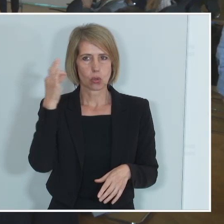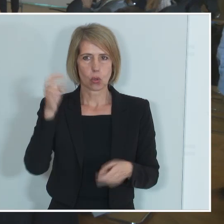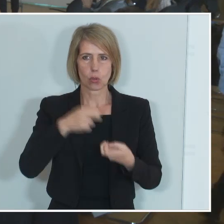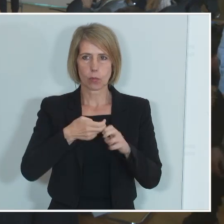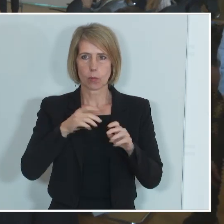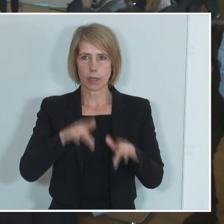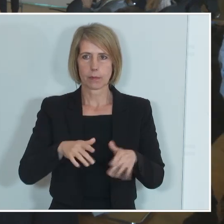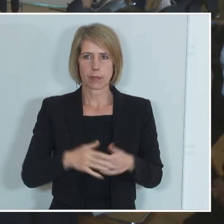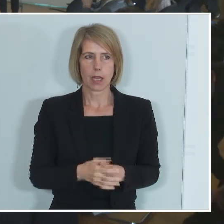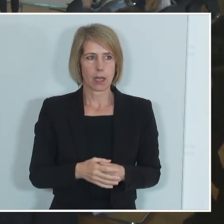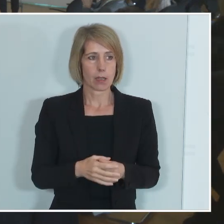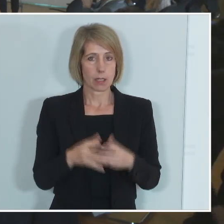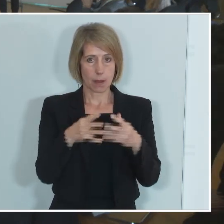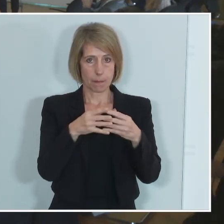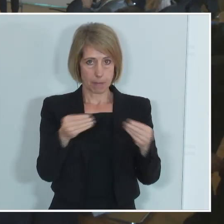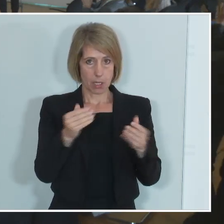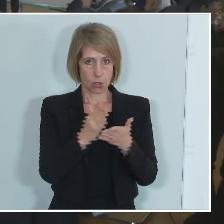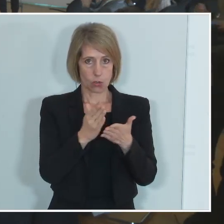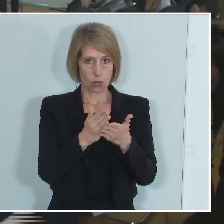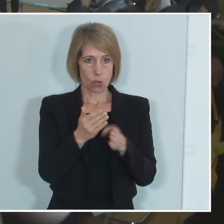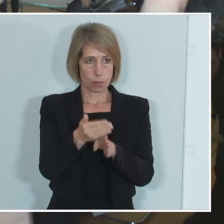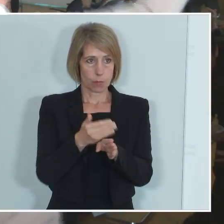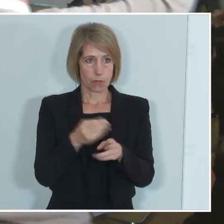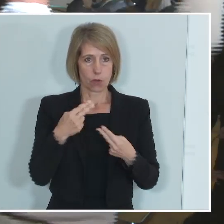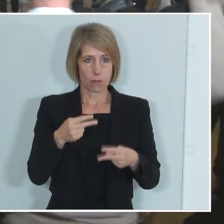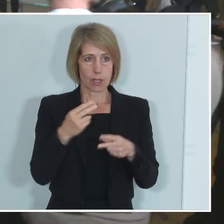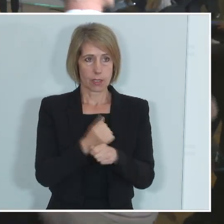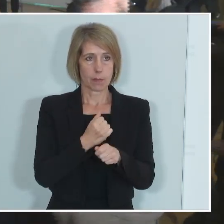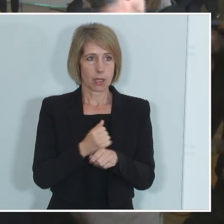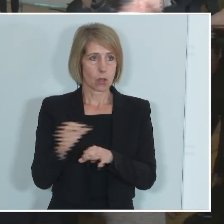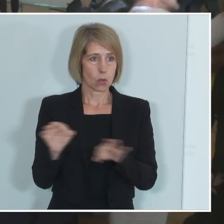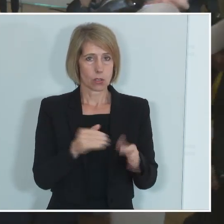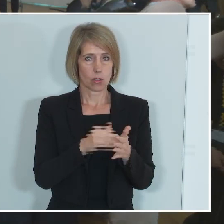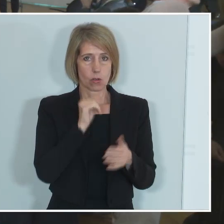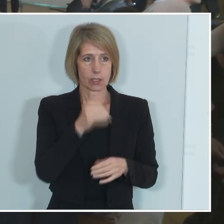mittlerweile gelöst? Bevor wir weitermachen mit Herrn Wirtschaftsminister.